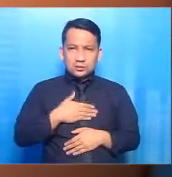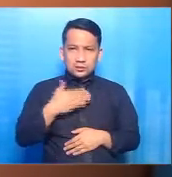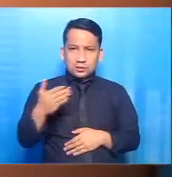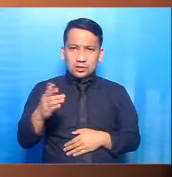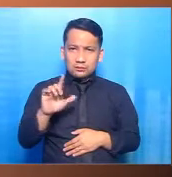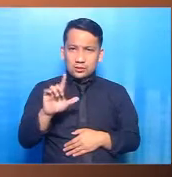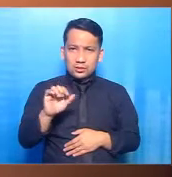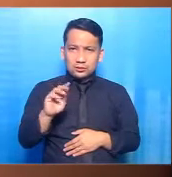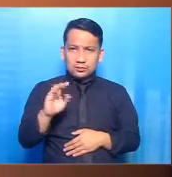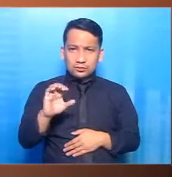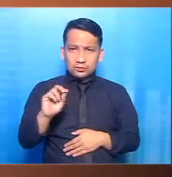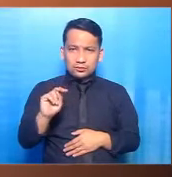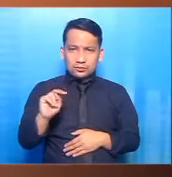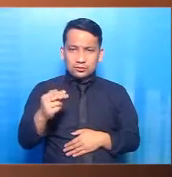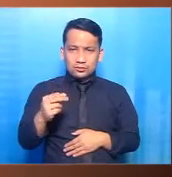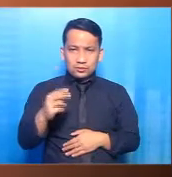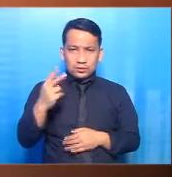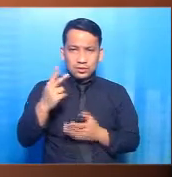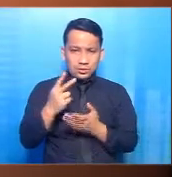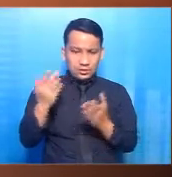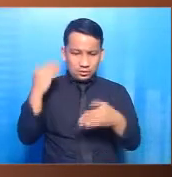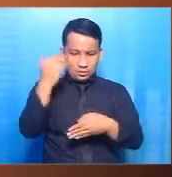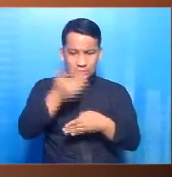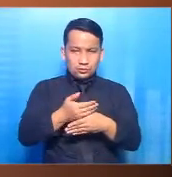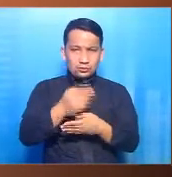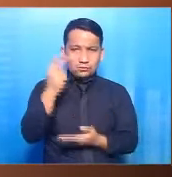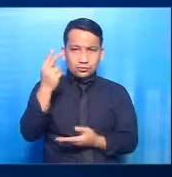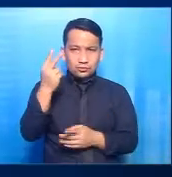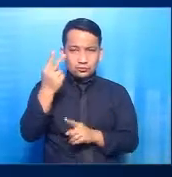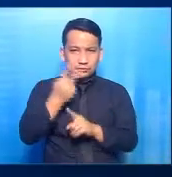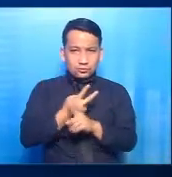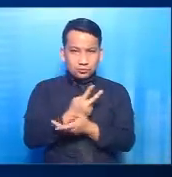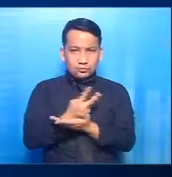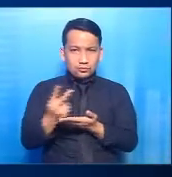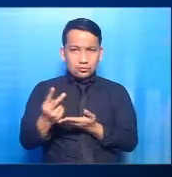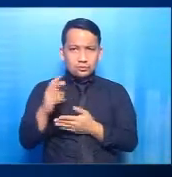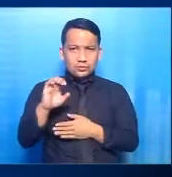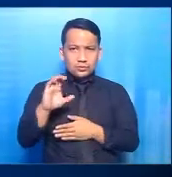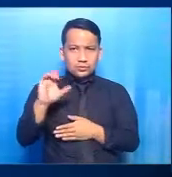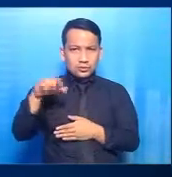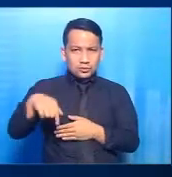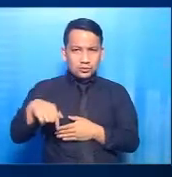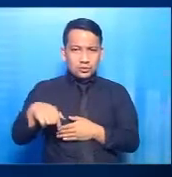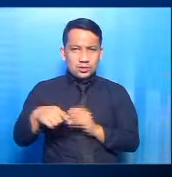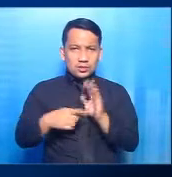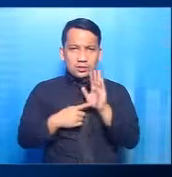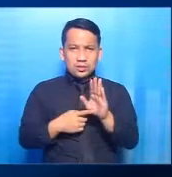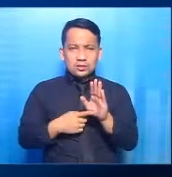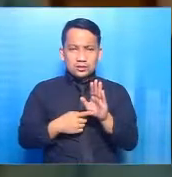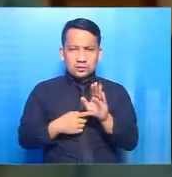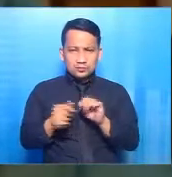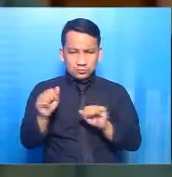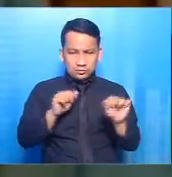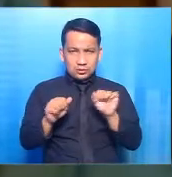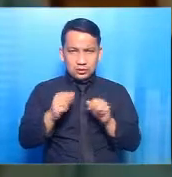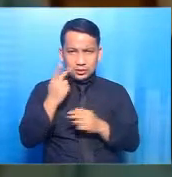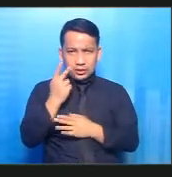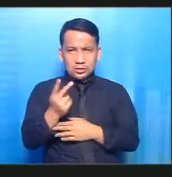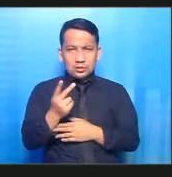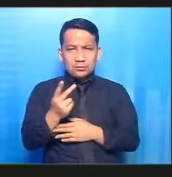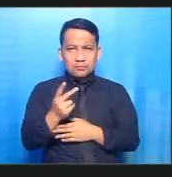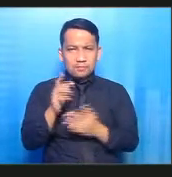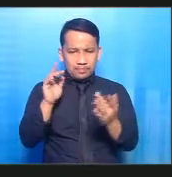Liachon. A lockdown for 2 weeks, like ECQ, and then do the scientific approach, testings,